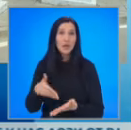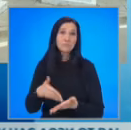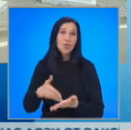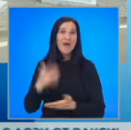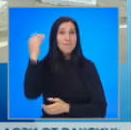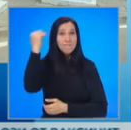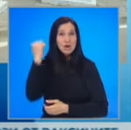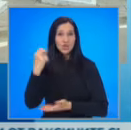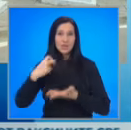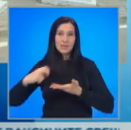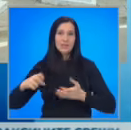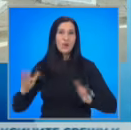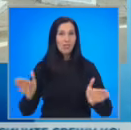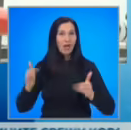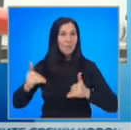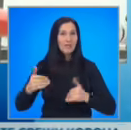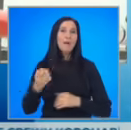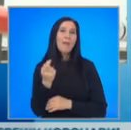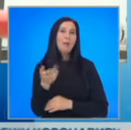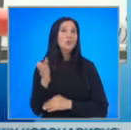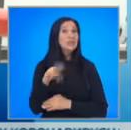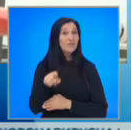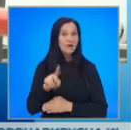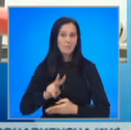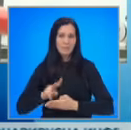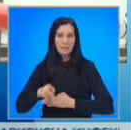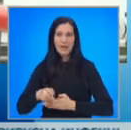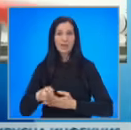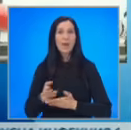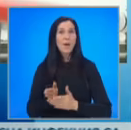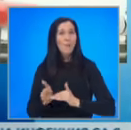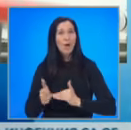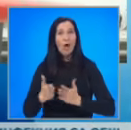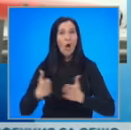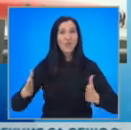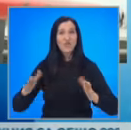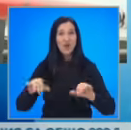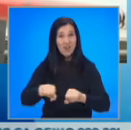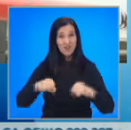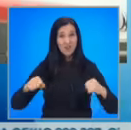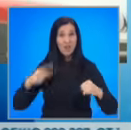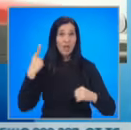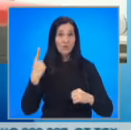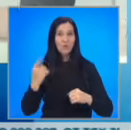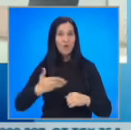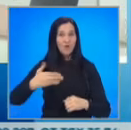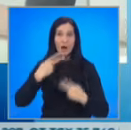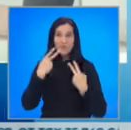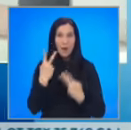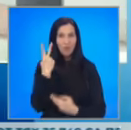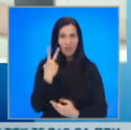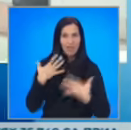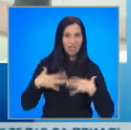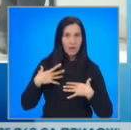излязъл от кабината си. Малко след това, минавайки покрай отворената врата на една от мотрисите, той забелязал двете тела и